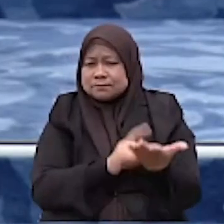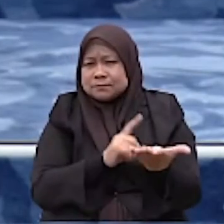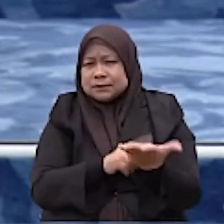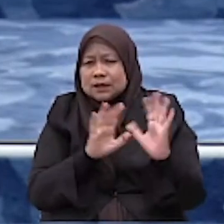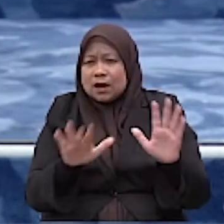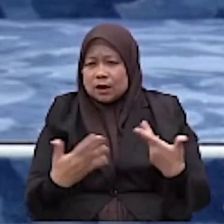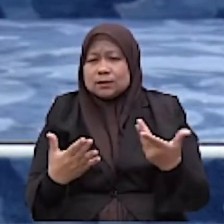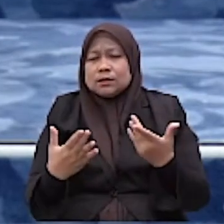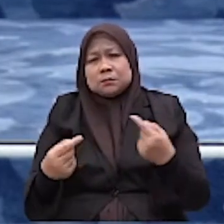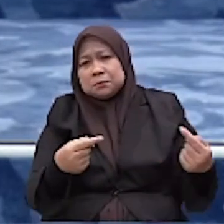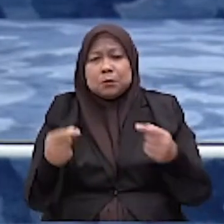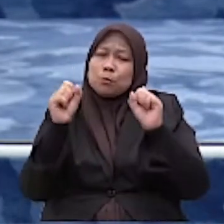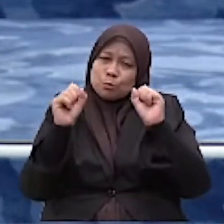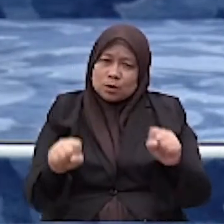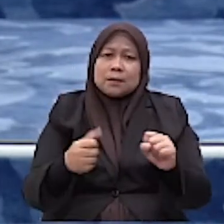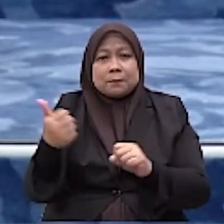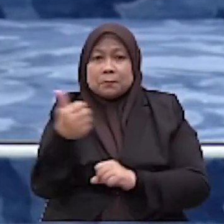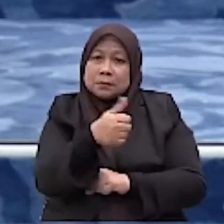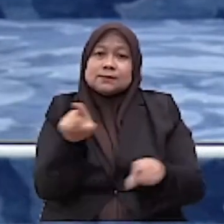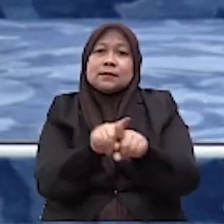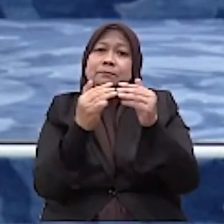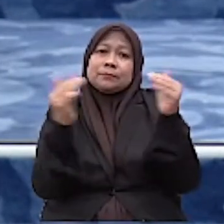supaya ada win-win situation